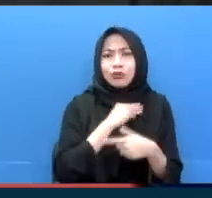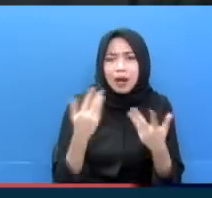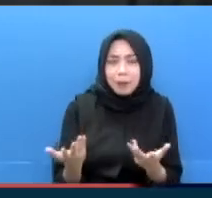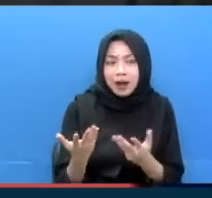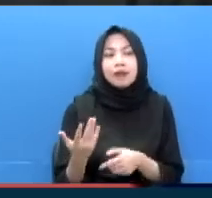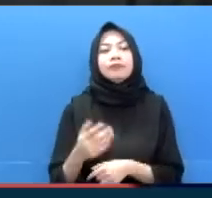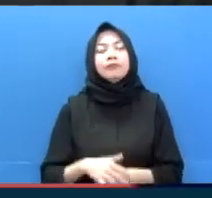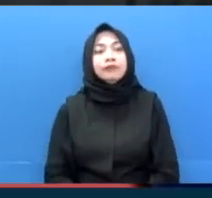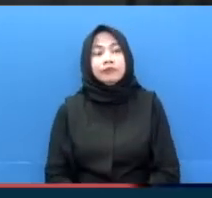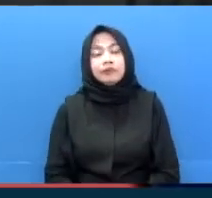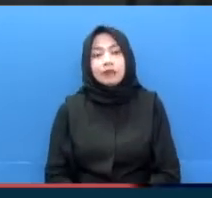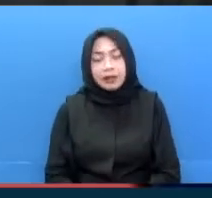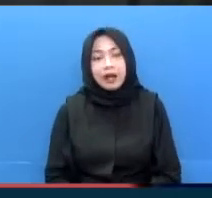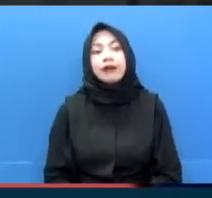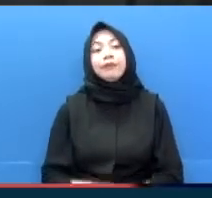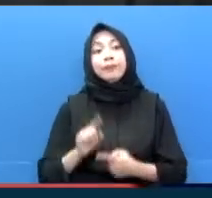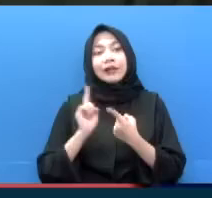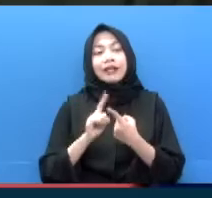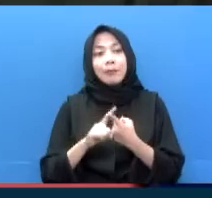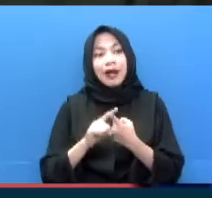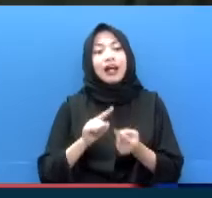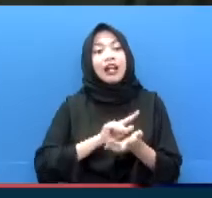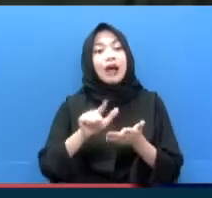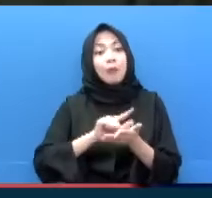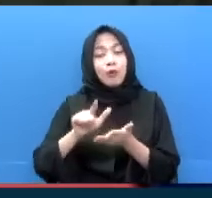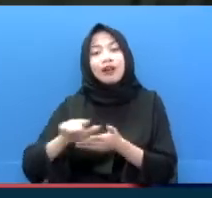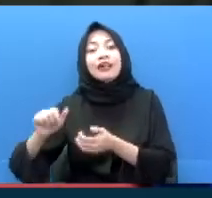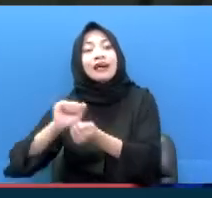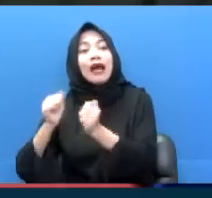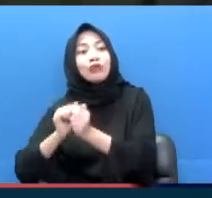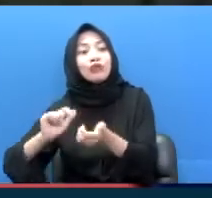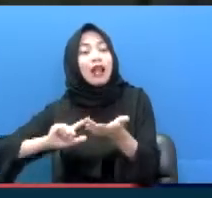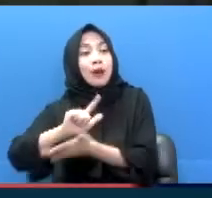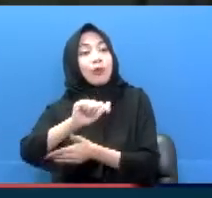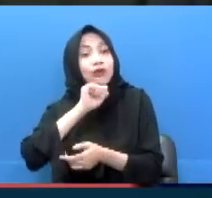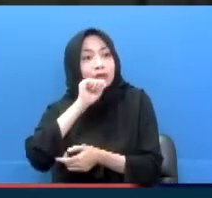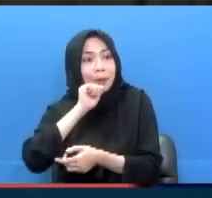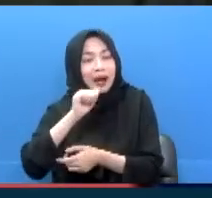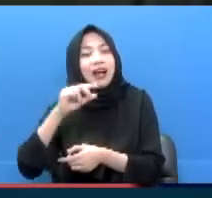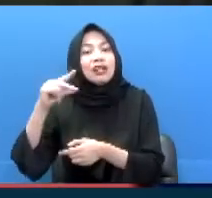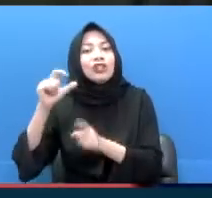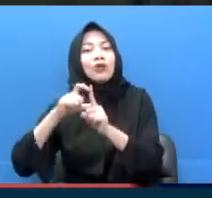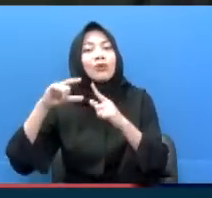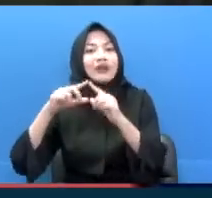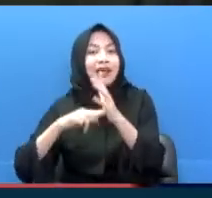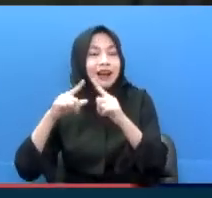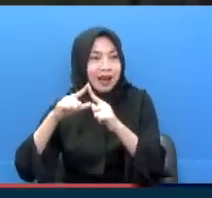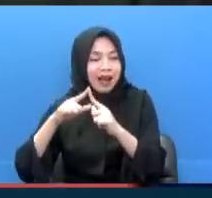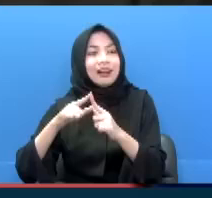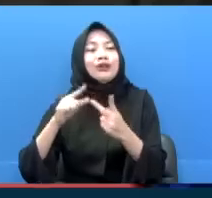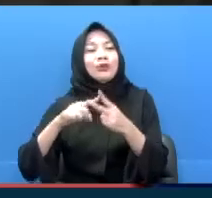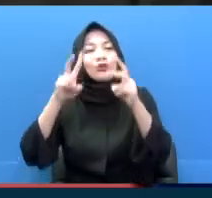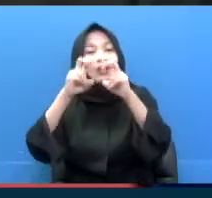terjadinya Kejadian ini adalah Rudiana lalu yang menangkap Rudiana lalu yang mengarahkan